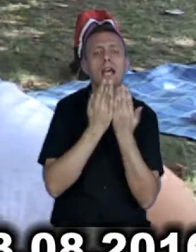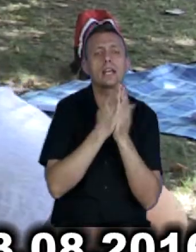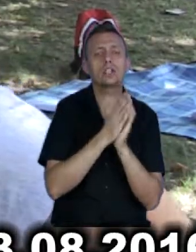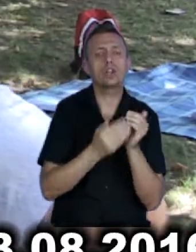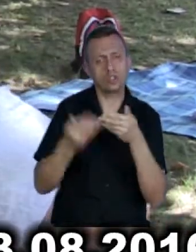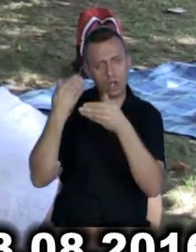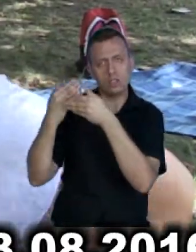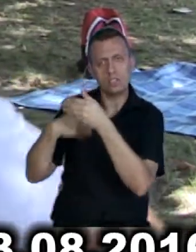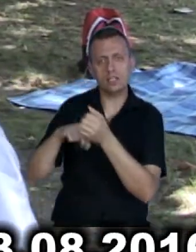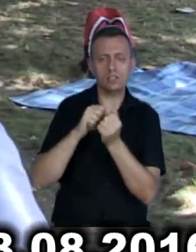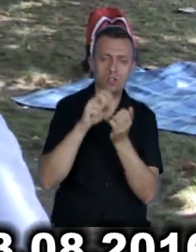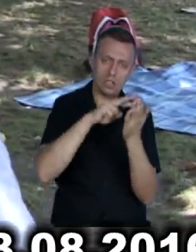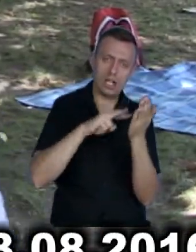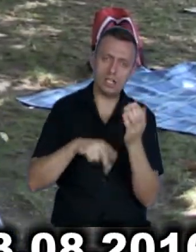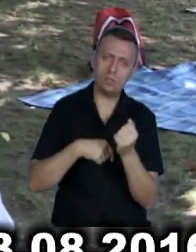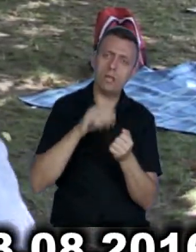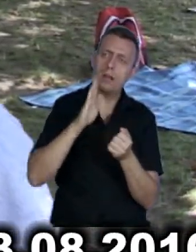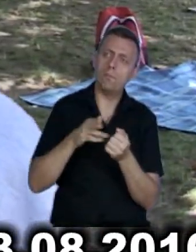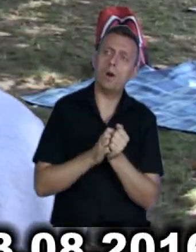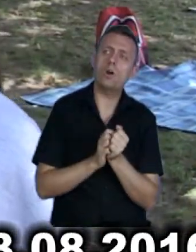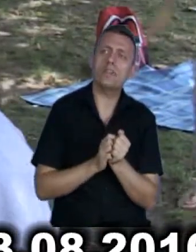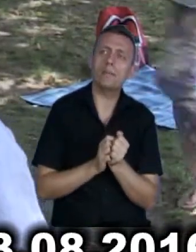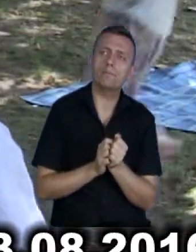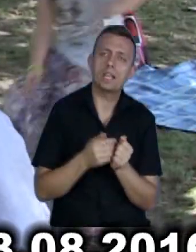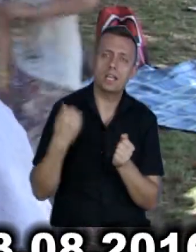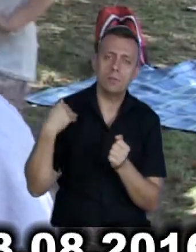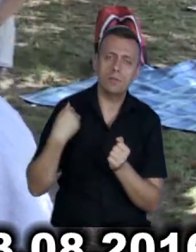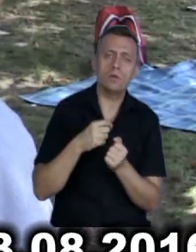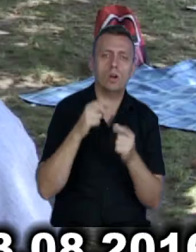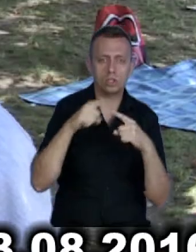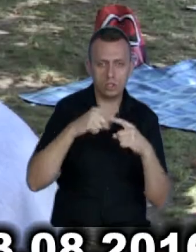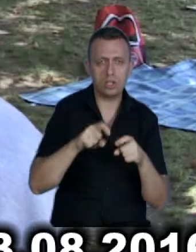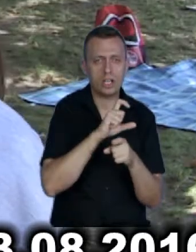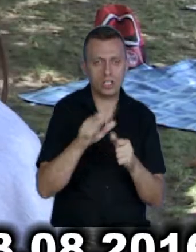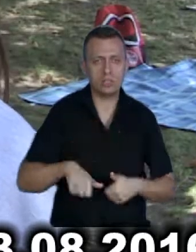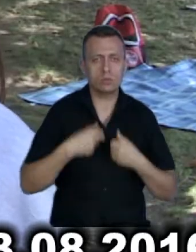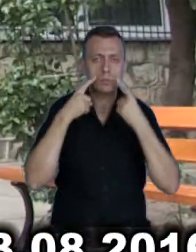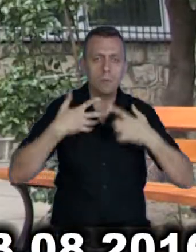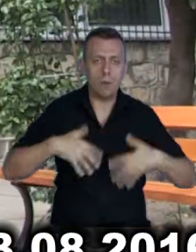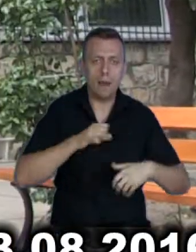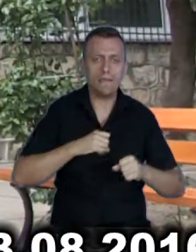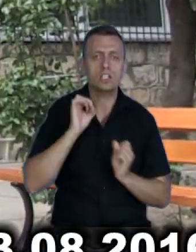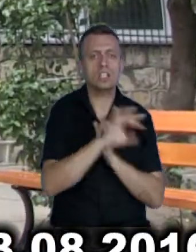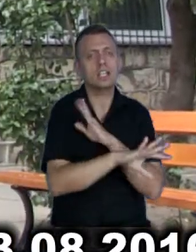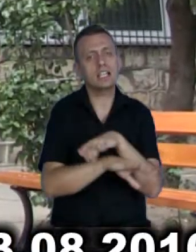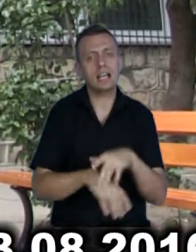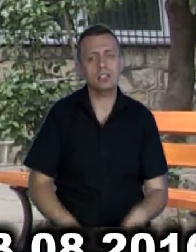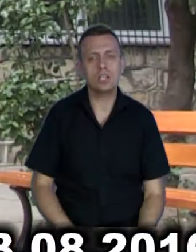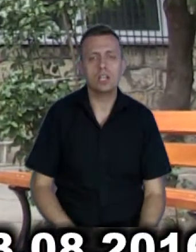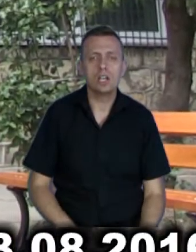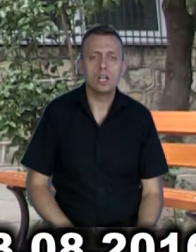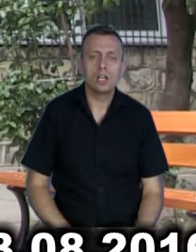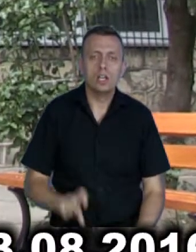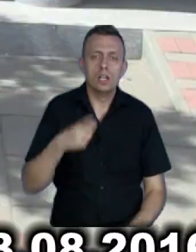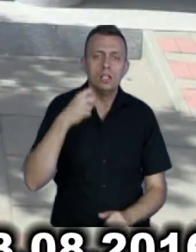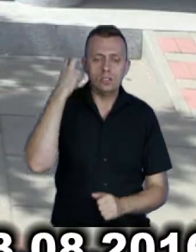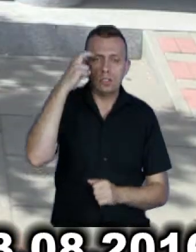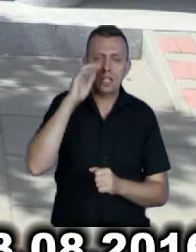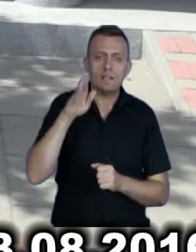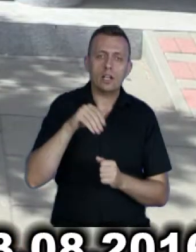z książką. Najbardziej mi się podoba wychodzenie na dwór. I czasami możemy grać w